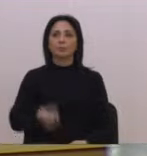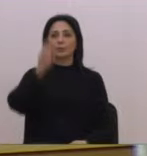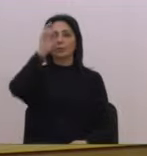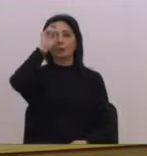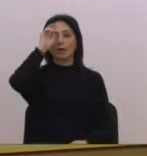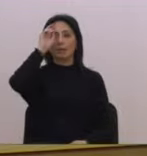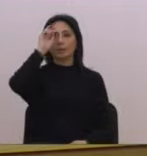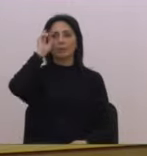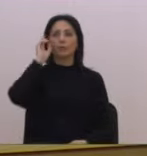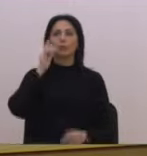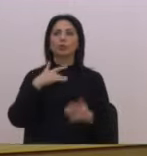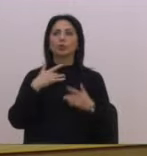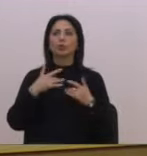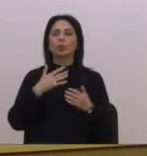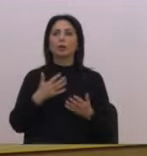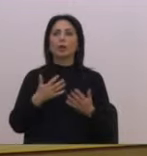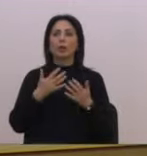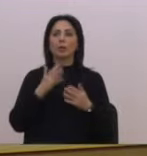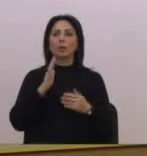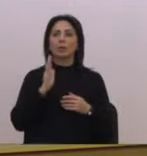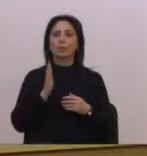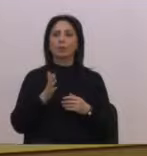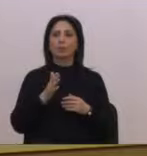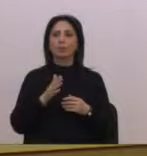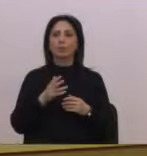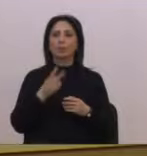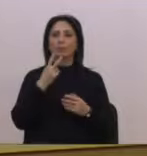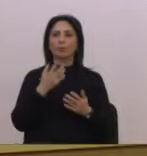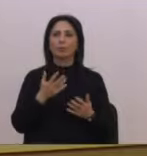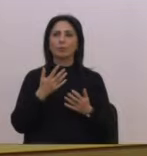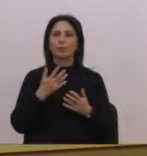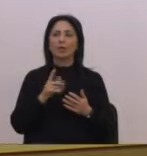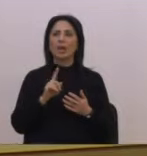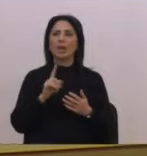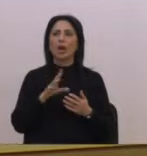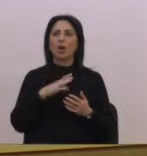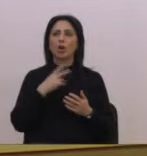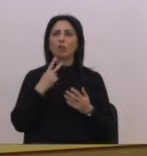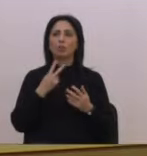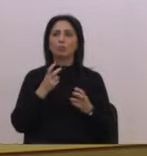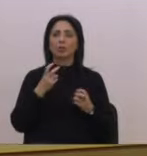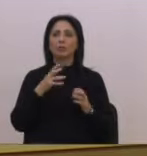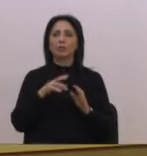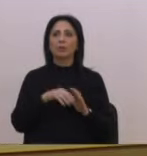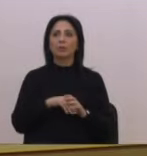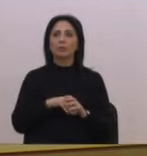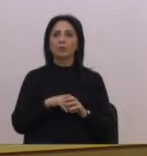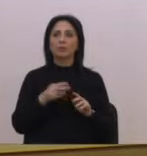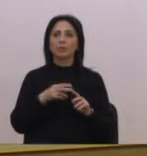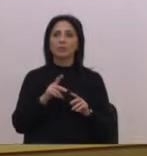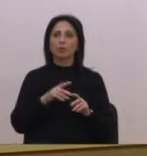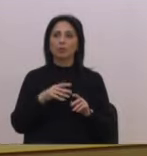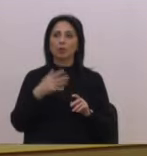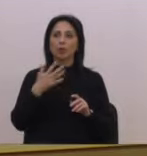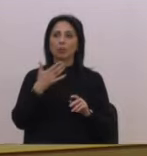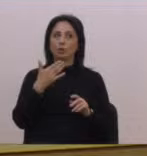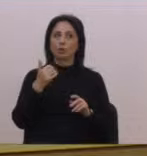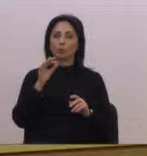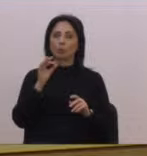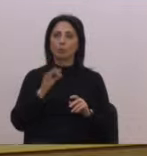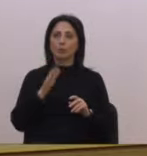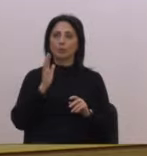სახელმწიფოს როლი მკაფიოდ იქნება წარმოჩენილი. რა ქონდა მხედველობაში ის რომ